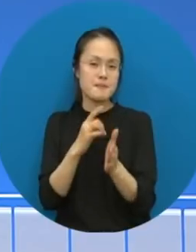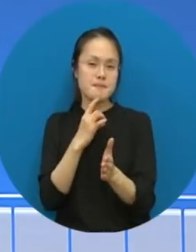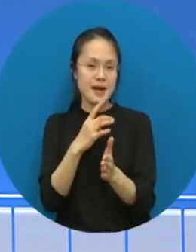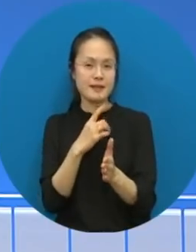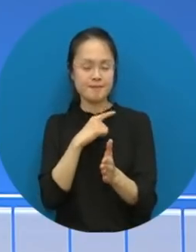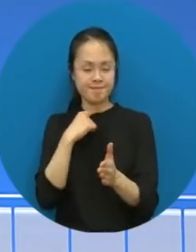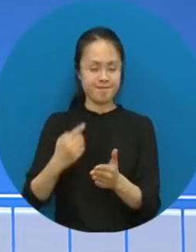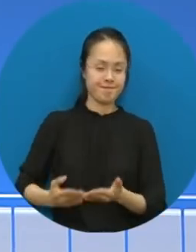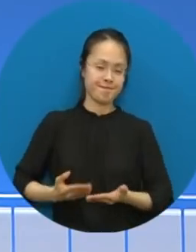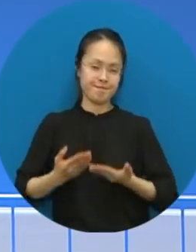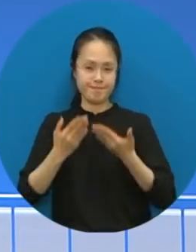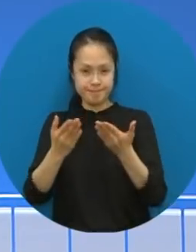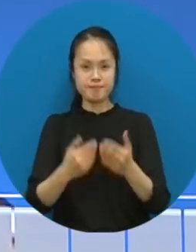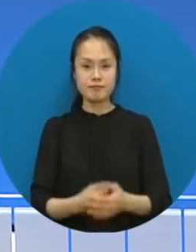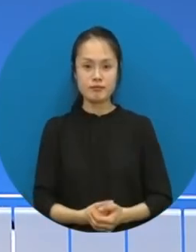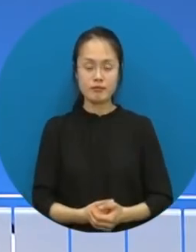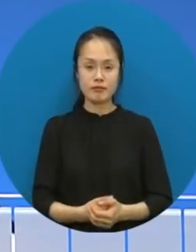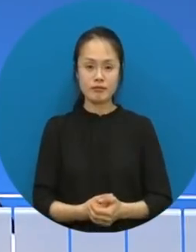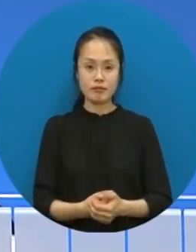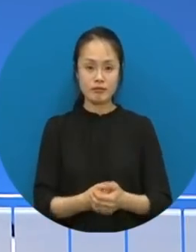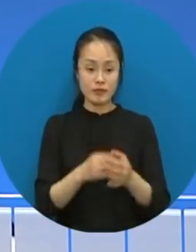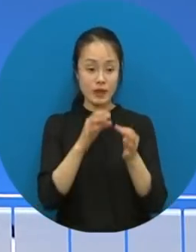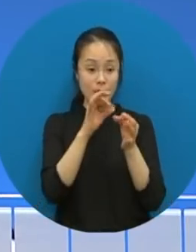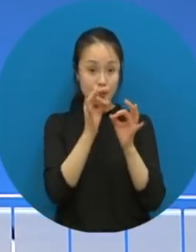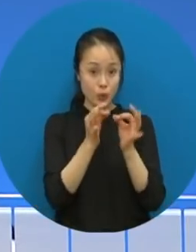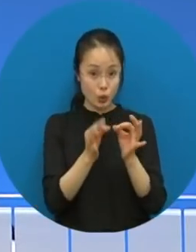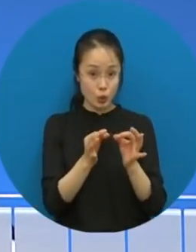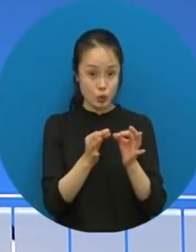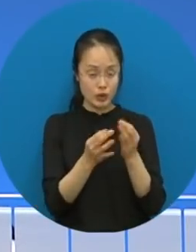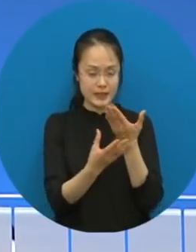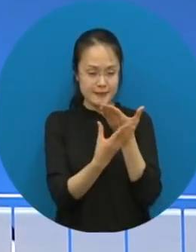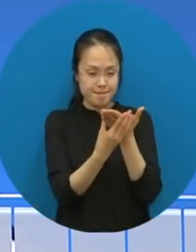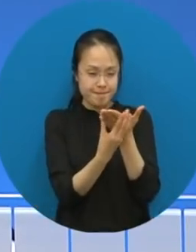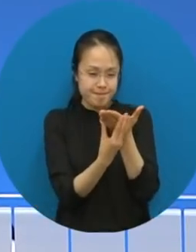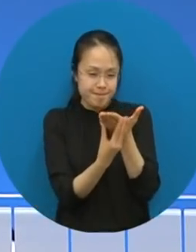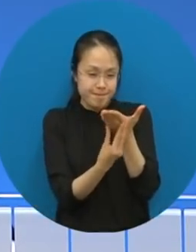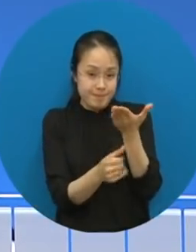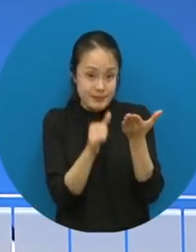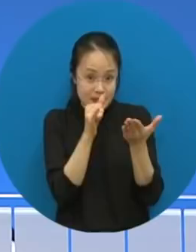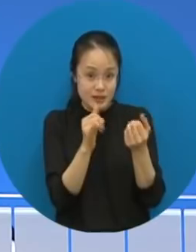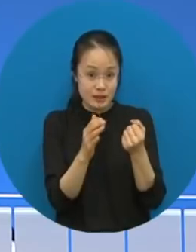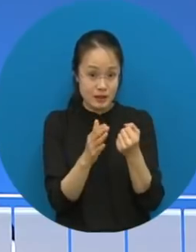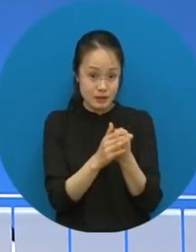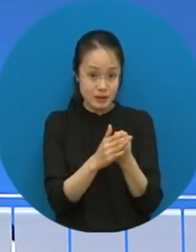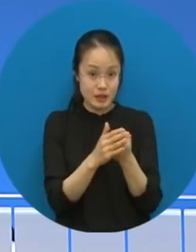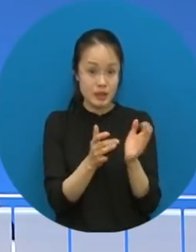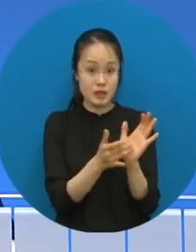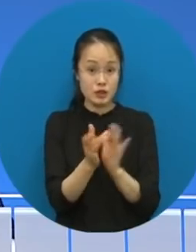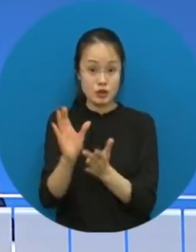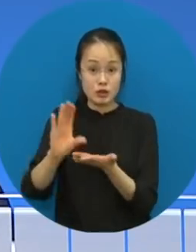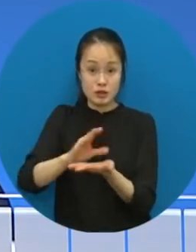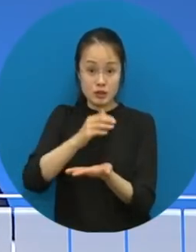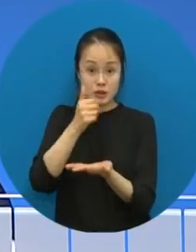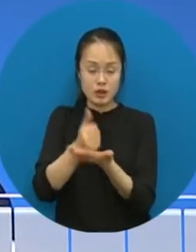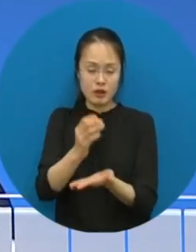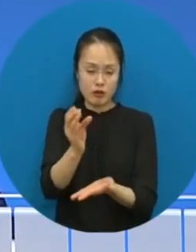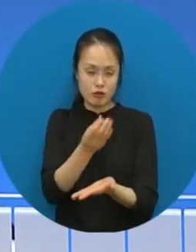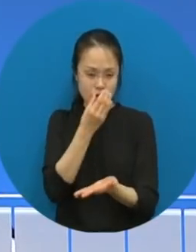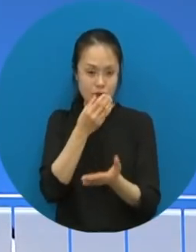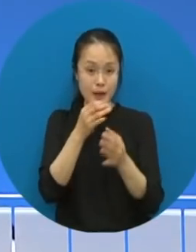이제서야 포도송이에는 즙이 있으므로 혹이 말하기를 예수 그리스도의 거룩한 포도나무에